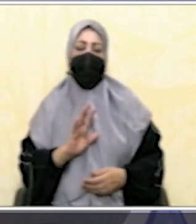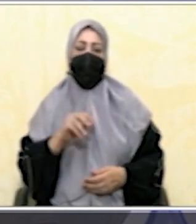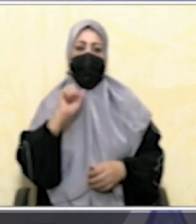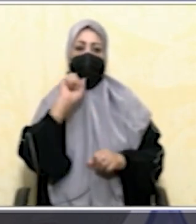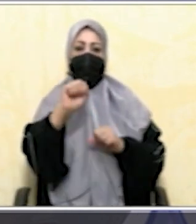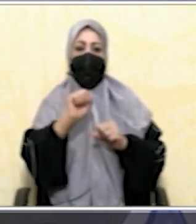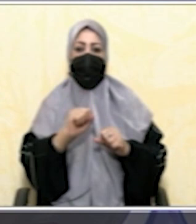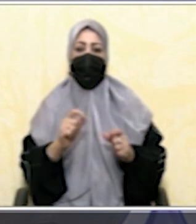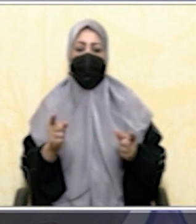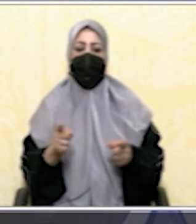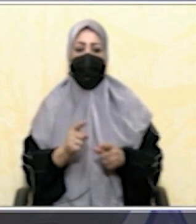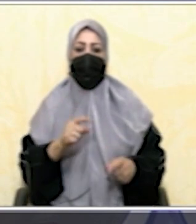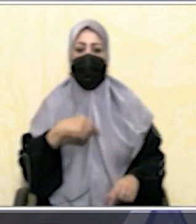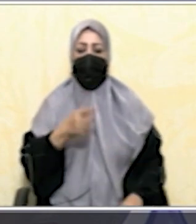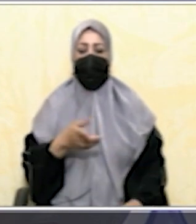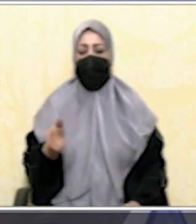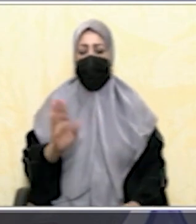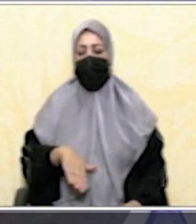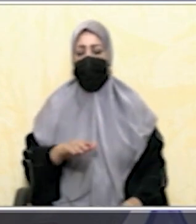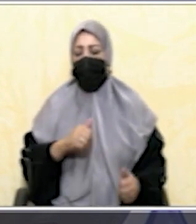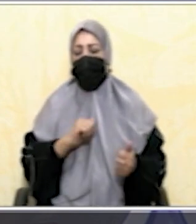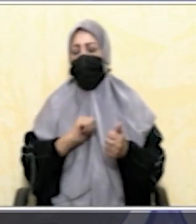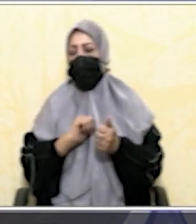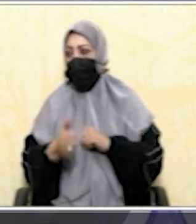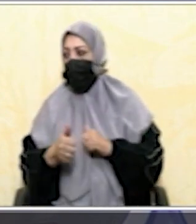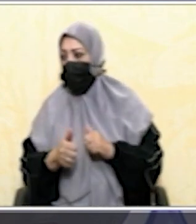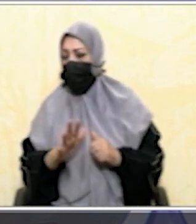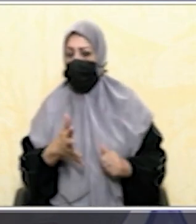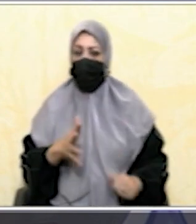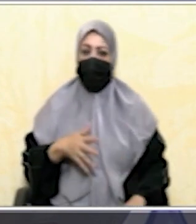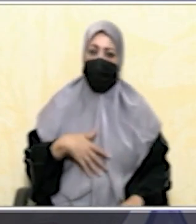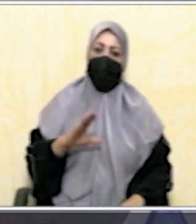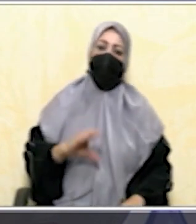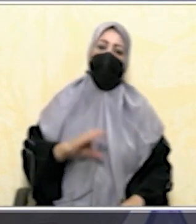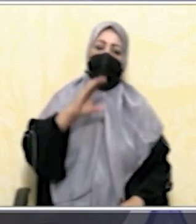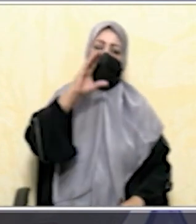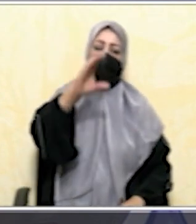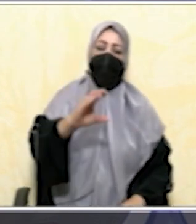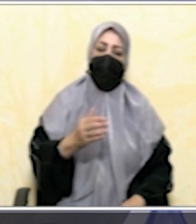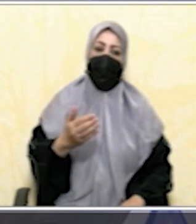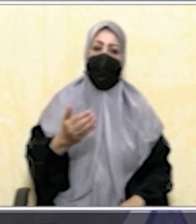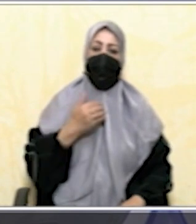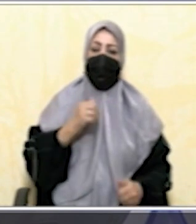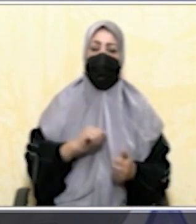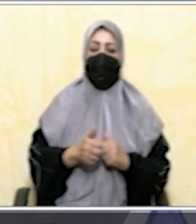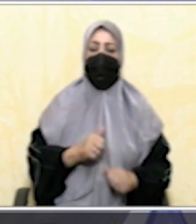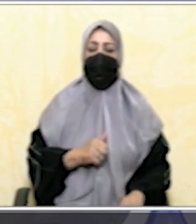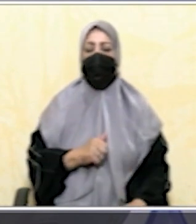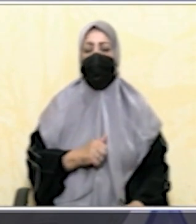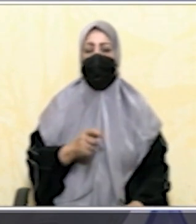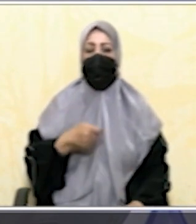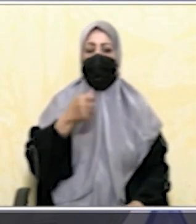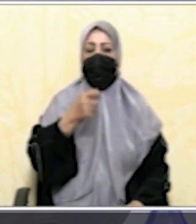اذا كان طلق قبل الوفاء تستحق المؤخر هذا جهاله في المهر تفسد العقد قبل الدخول